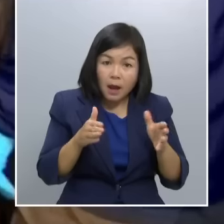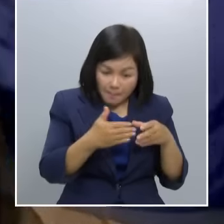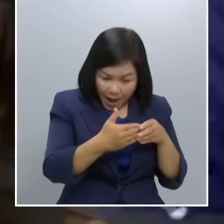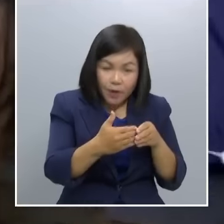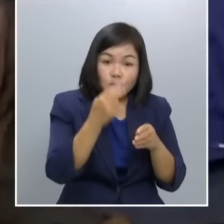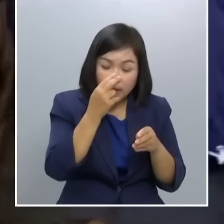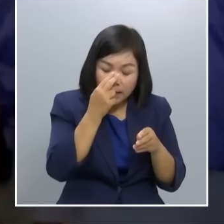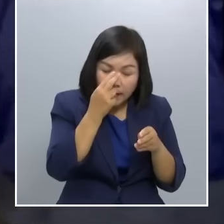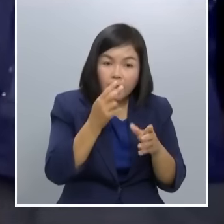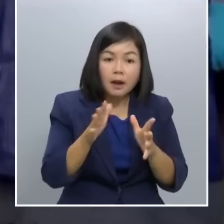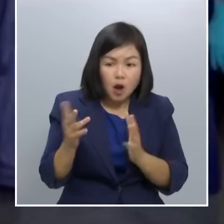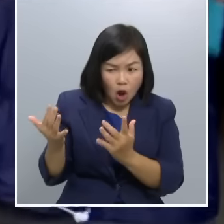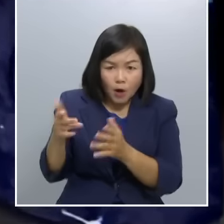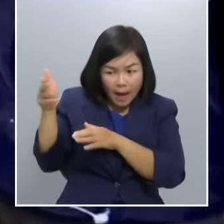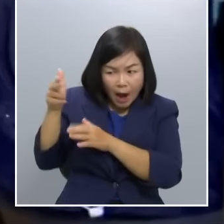ๆ